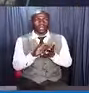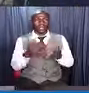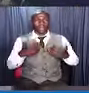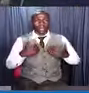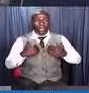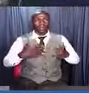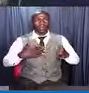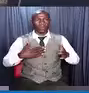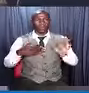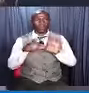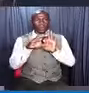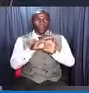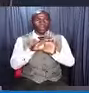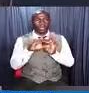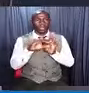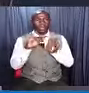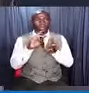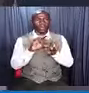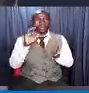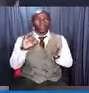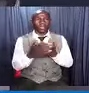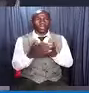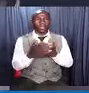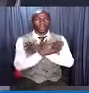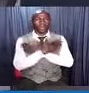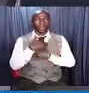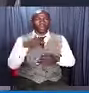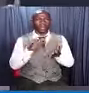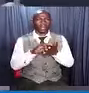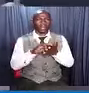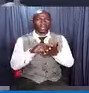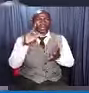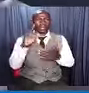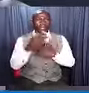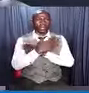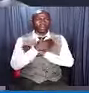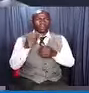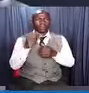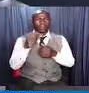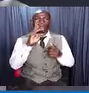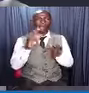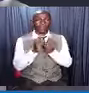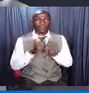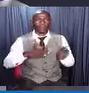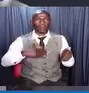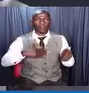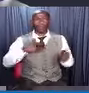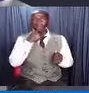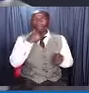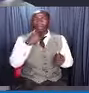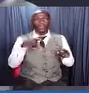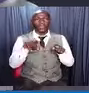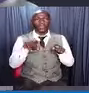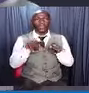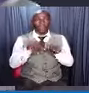zangu na kuzishika, huyo ndiye anipendaye. Is the one who loves naye anipendaye. And the one who loves atapendwa na Baba yangu. He will be loved by my Father. Mimi